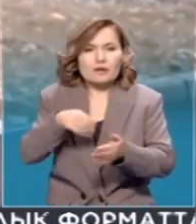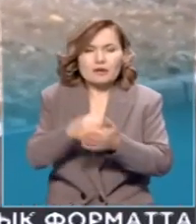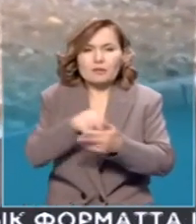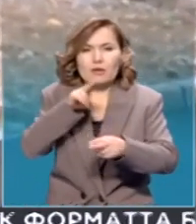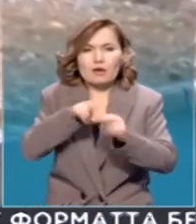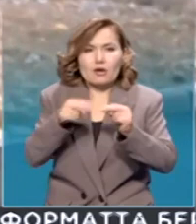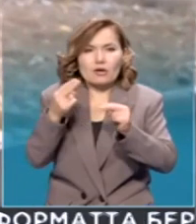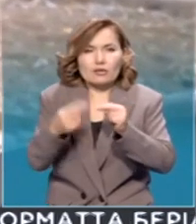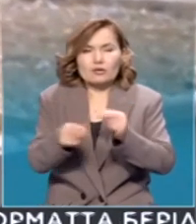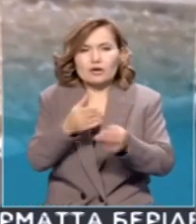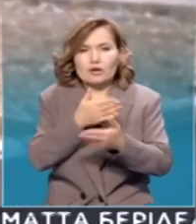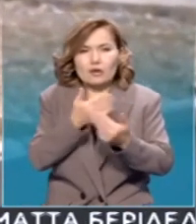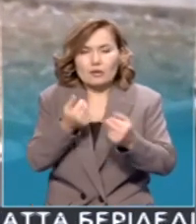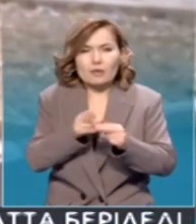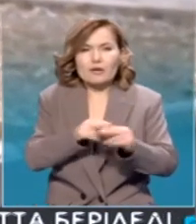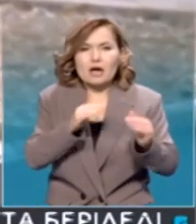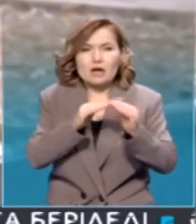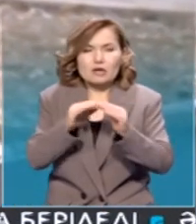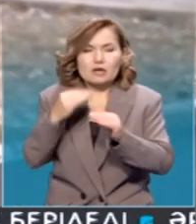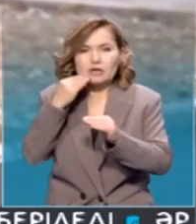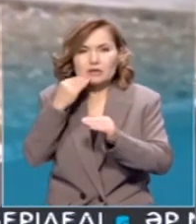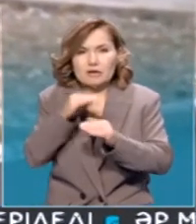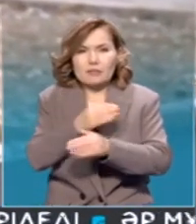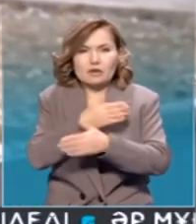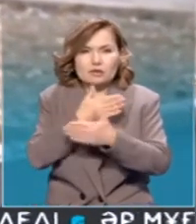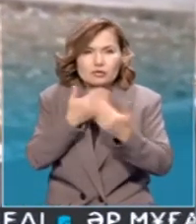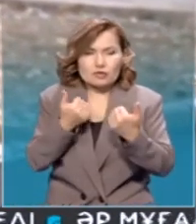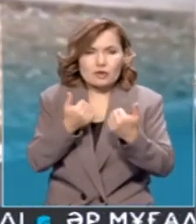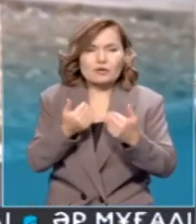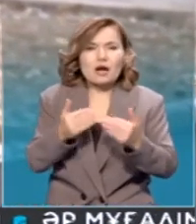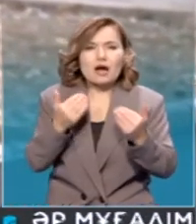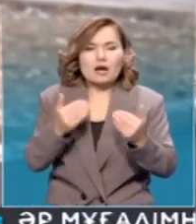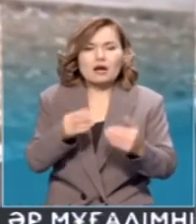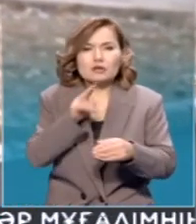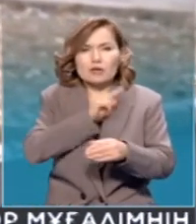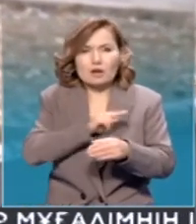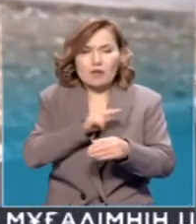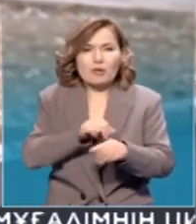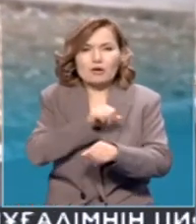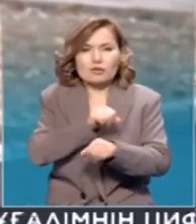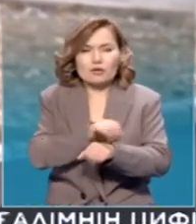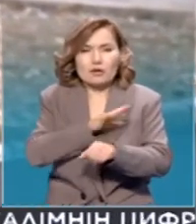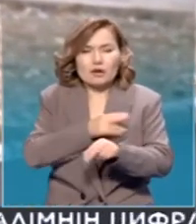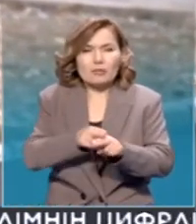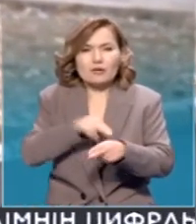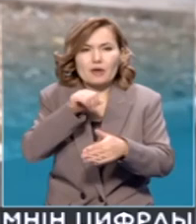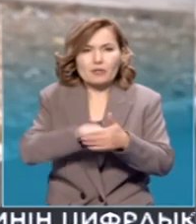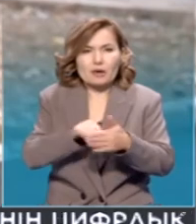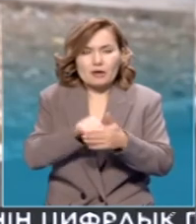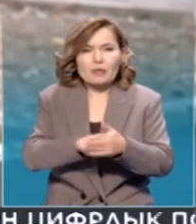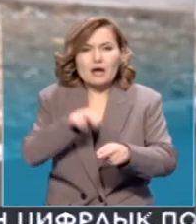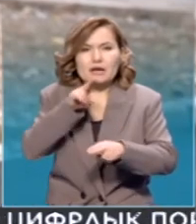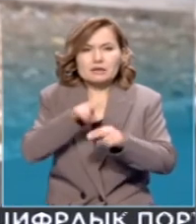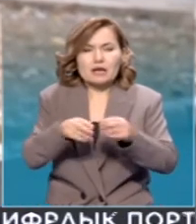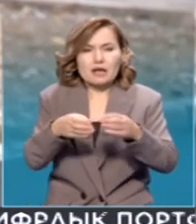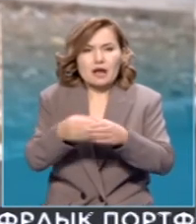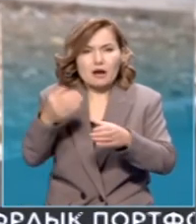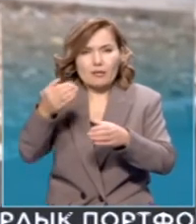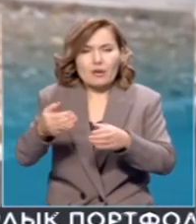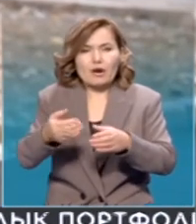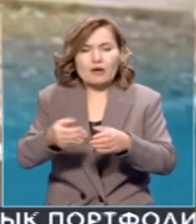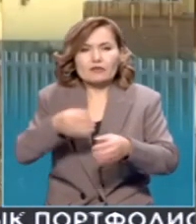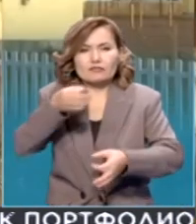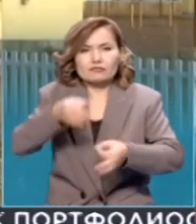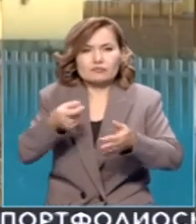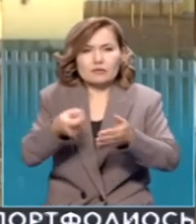аяқталмаған. Салып жатқан баспананың да сапасы төмен дейді әкімдіктегілер. Қазір жұмыстардың бәрі тоқтатылған, себебі мердігерлерге қатысты іс қозғалып